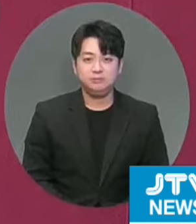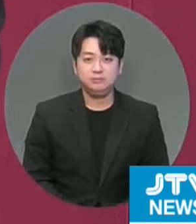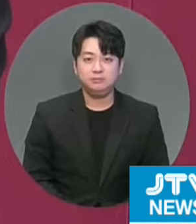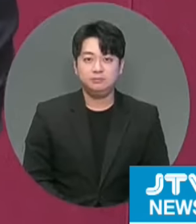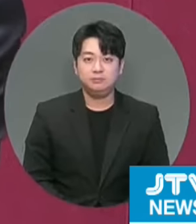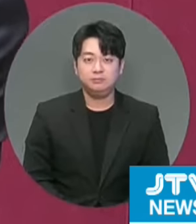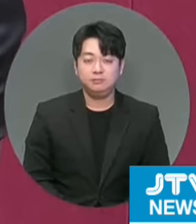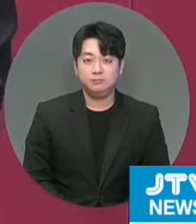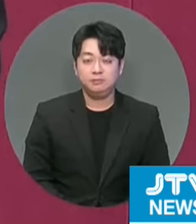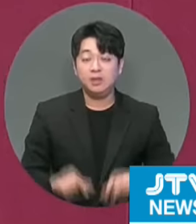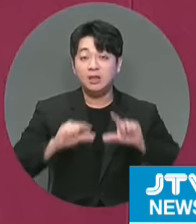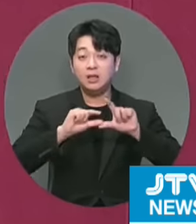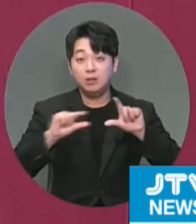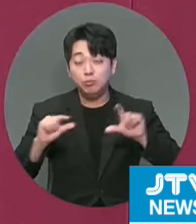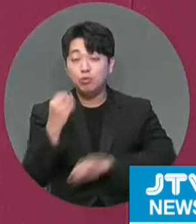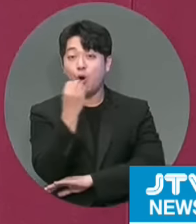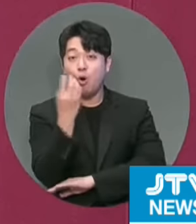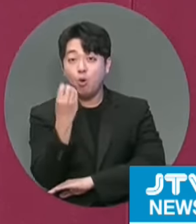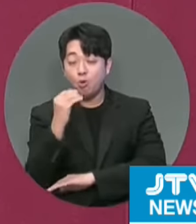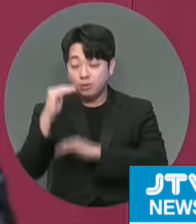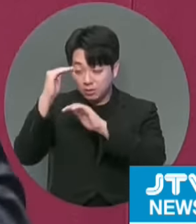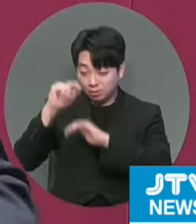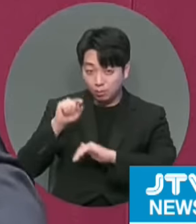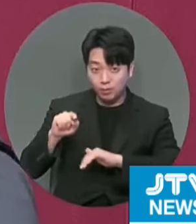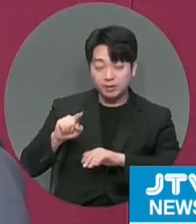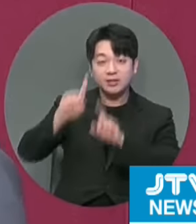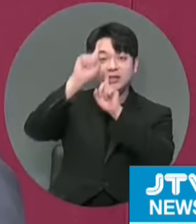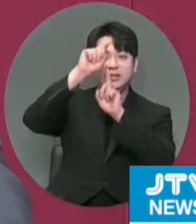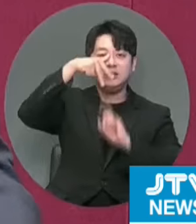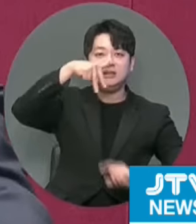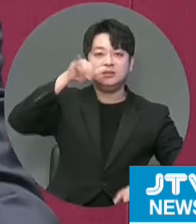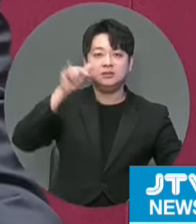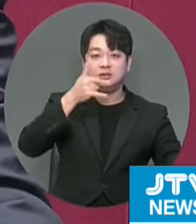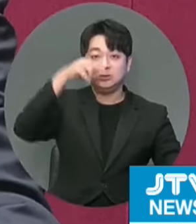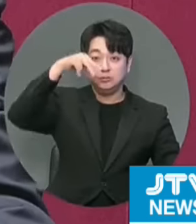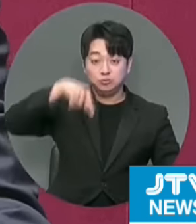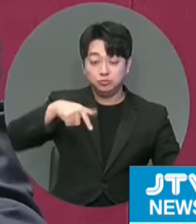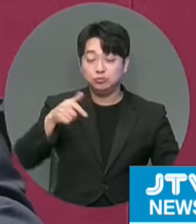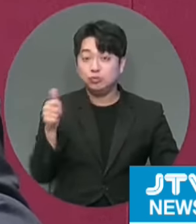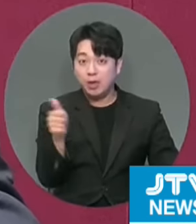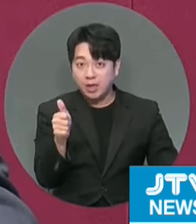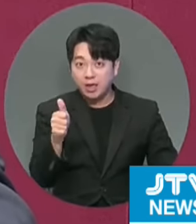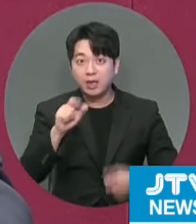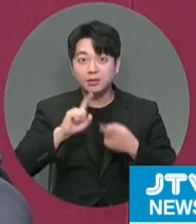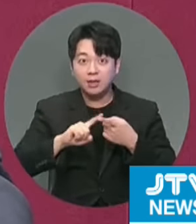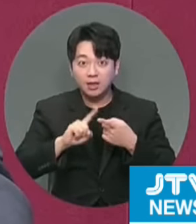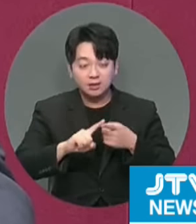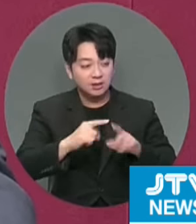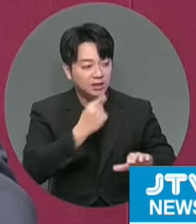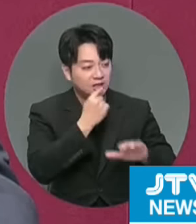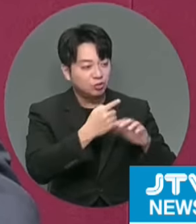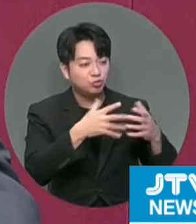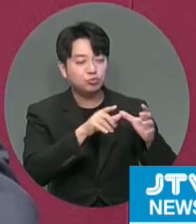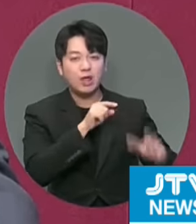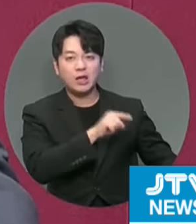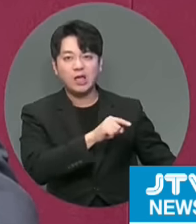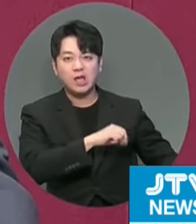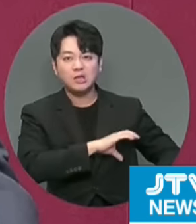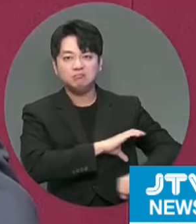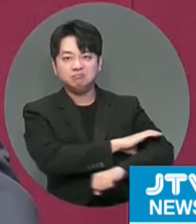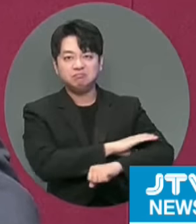일부 언론은 이미 이진숙 개인에 대한 민주당의 이러한 행포,